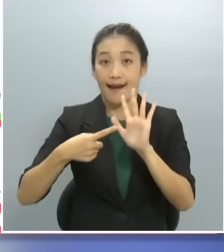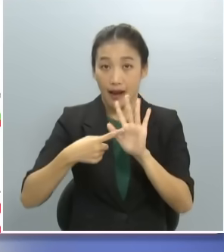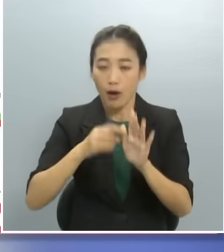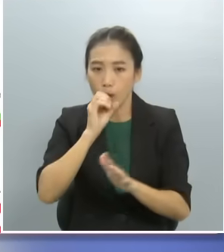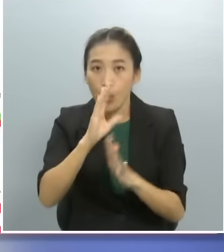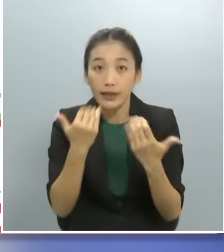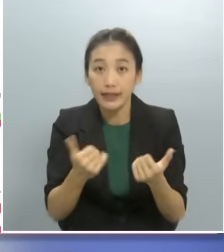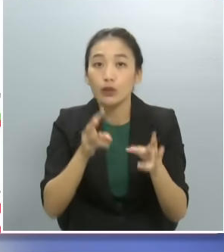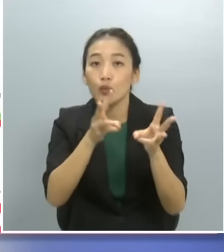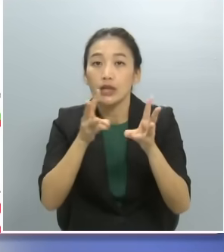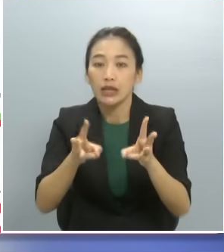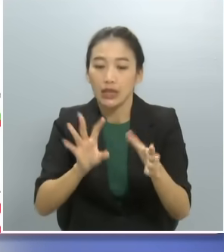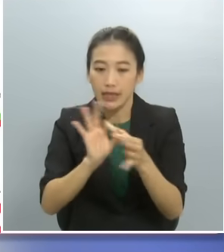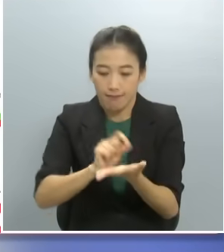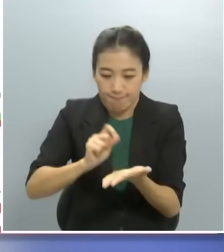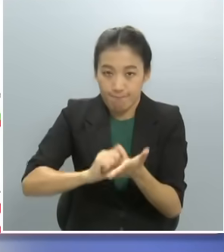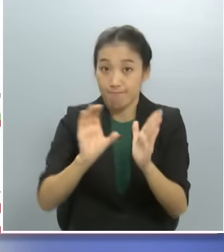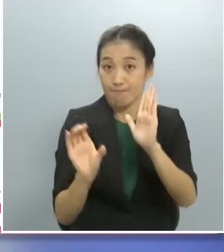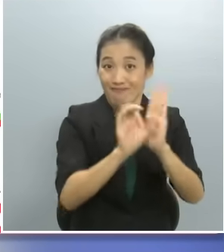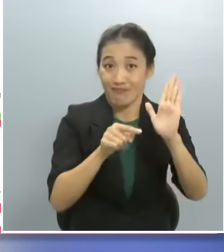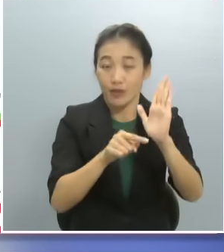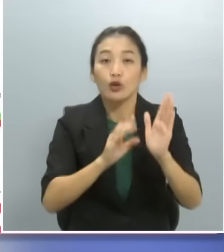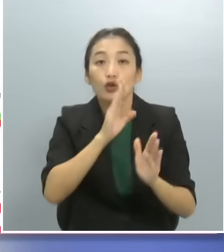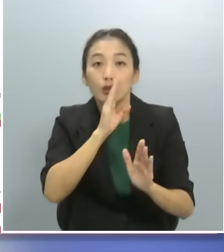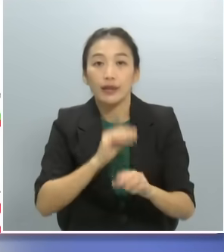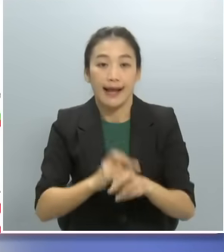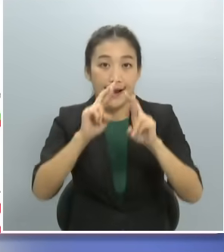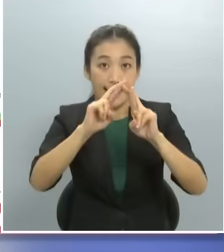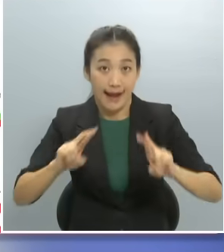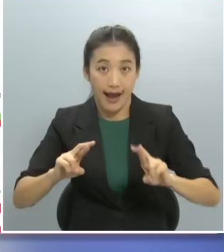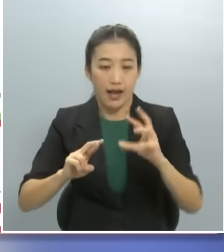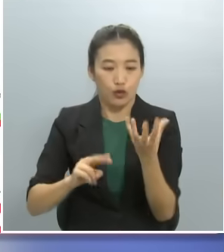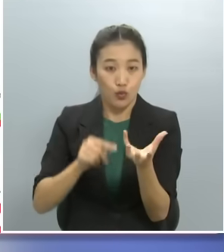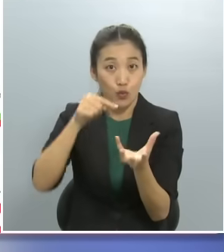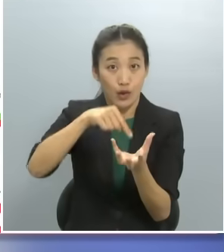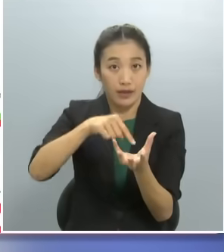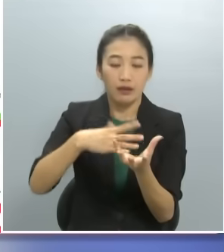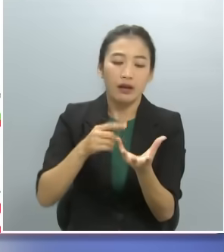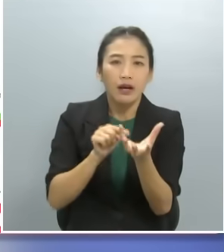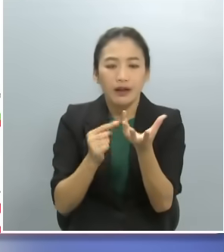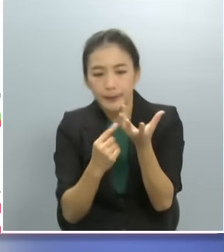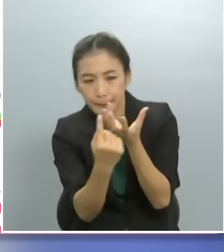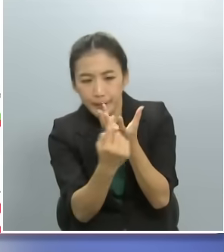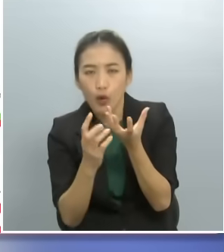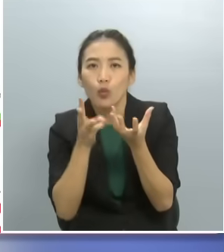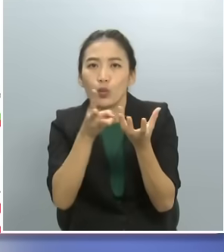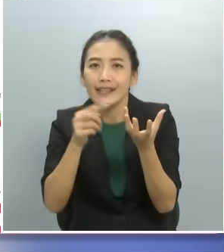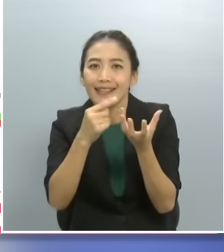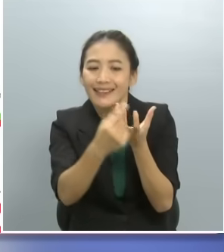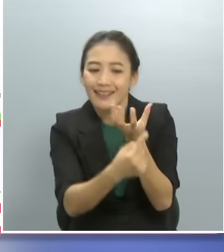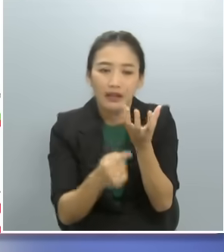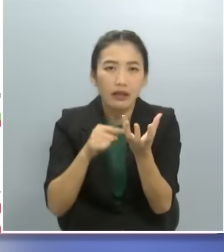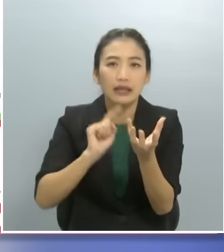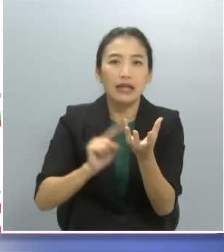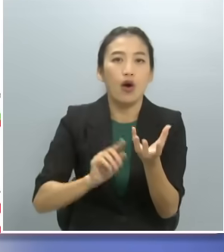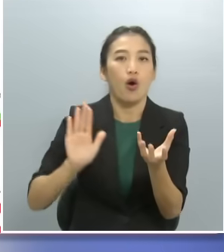การจดสิทธิบัตรตัวถ้วยใส่ชาของร้านถือว่าเป็นการประดิษฐ์แล้วก็ออกแบบผลิตภัณฑ์เฉพาะของทางร้านต้นฉบับบุคคลอื่นหรือว่า